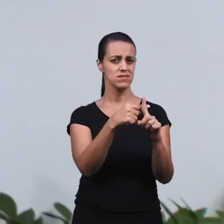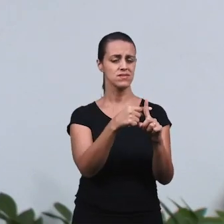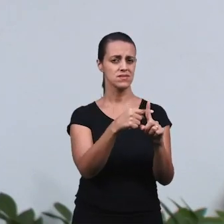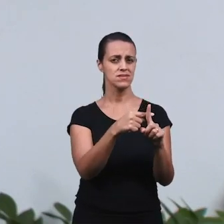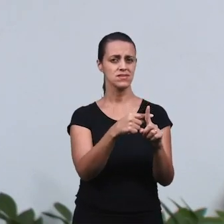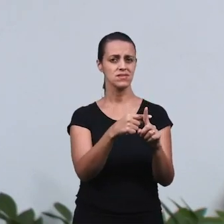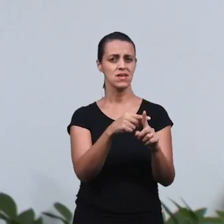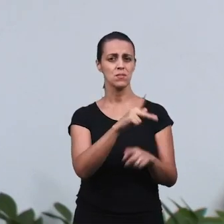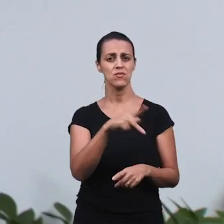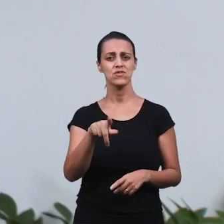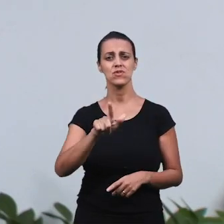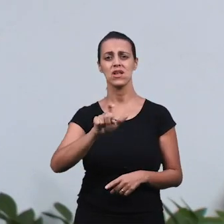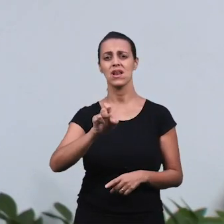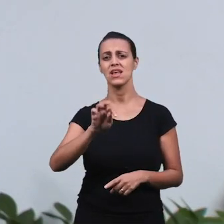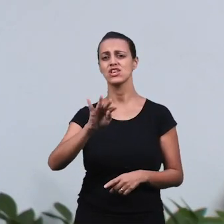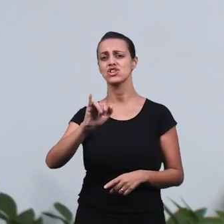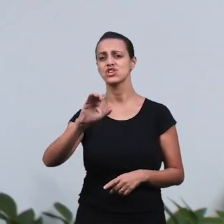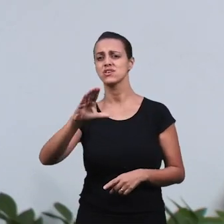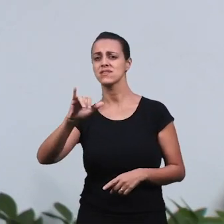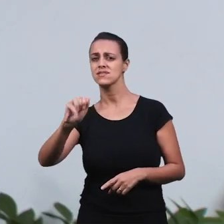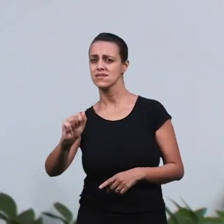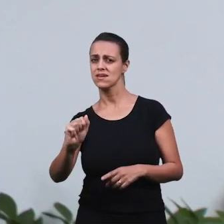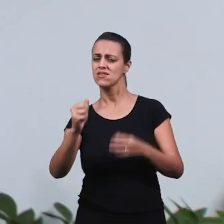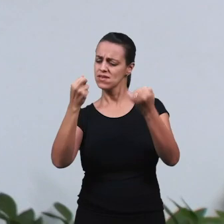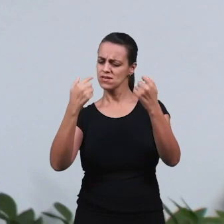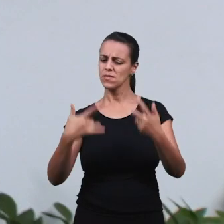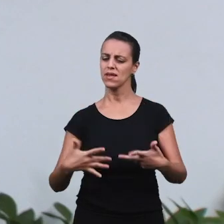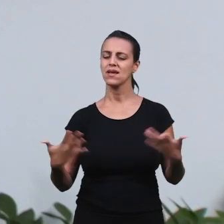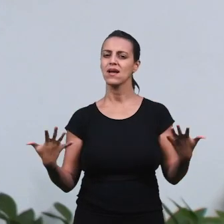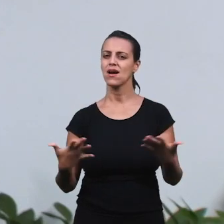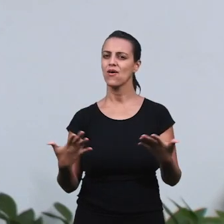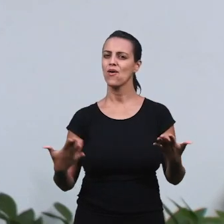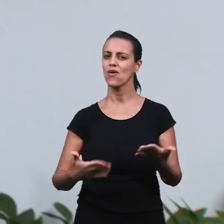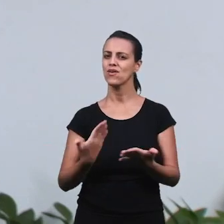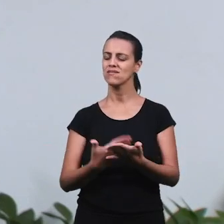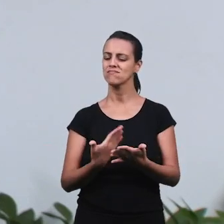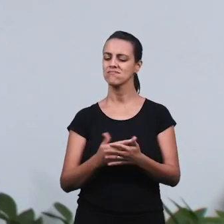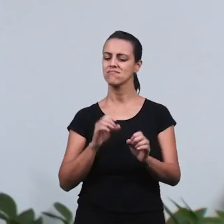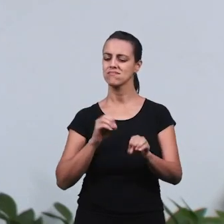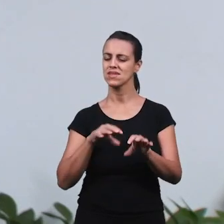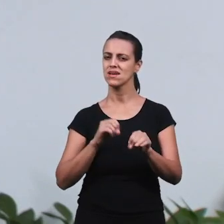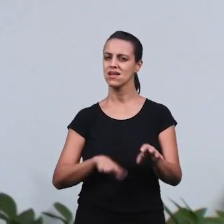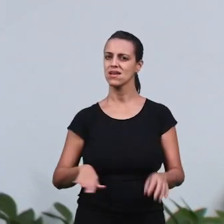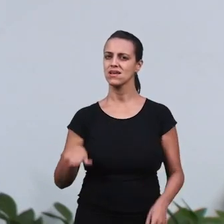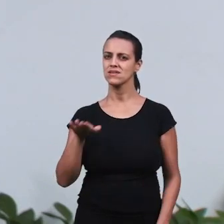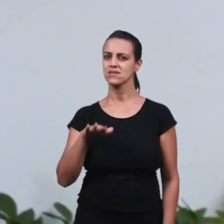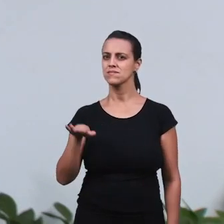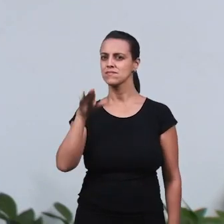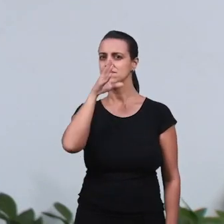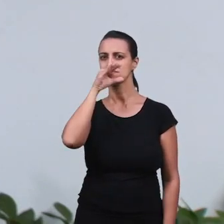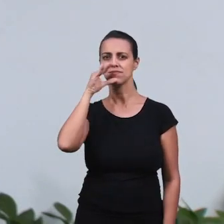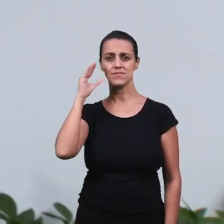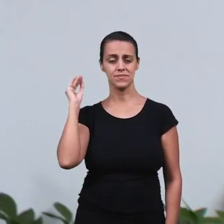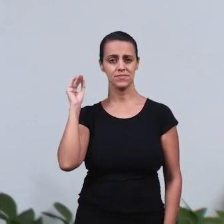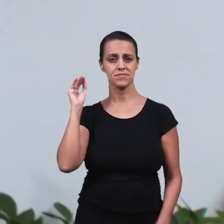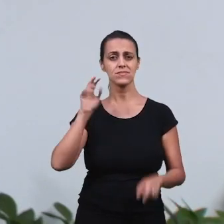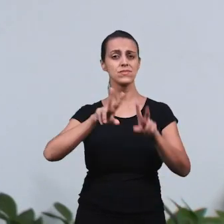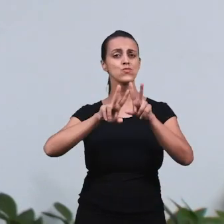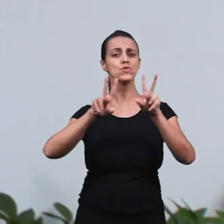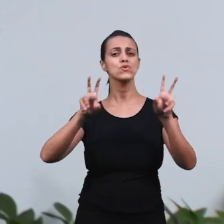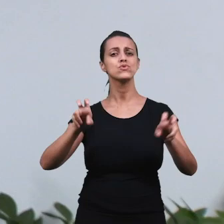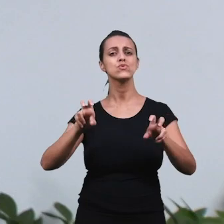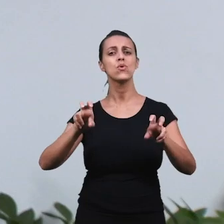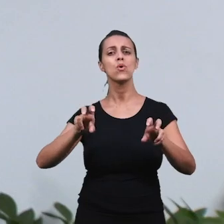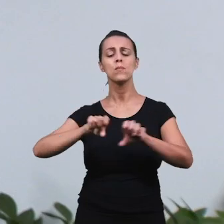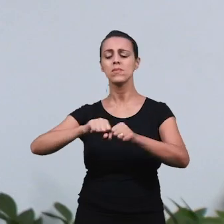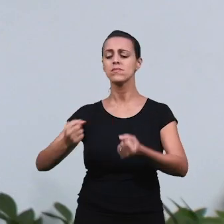calvaire. La professeure Laetitia Lírio va nous expliquer cela aujourd'hui dans l'étude pour les enfants intermédiaires et adolescents,